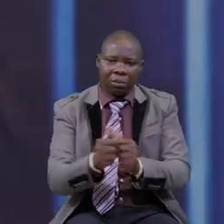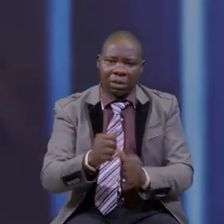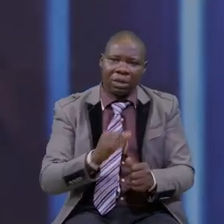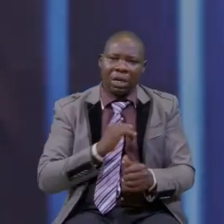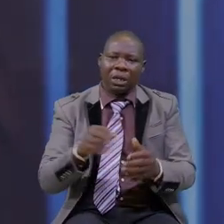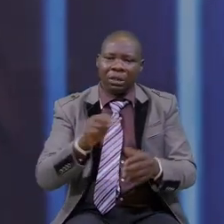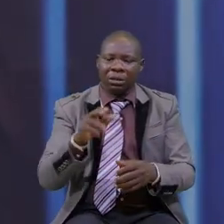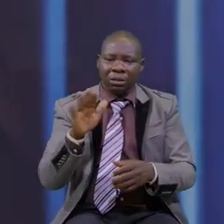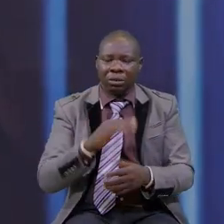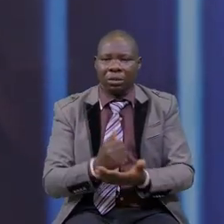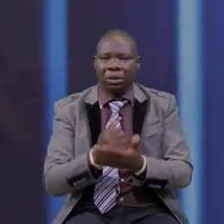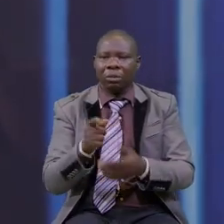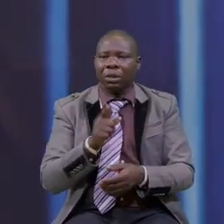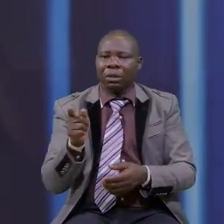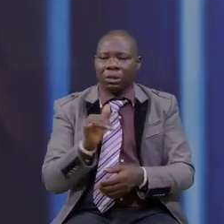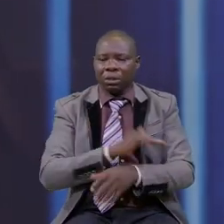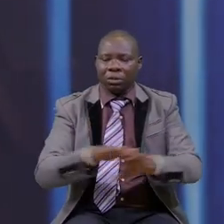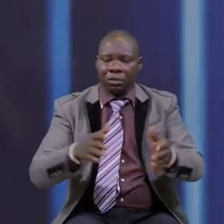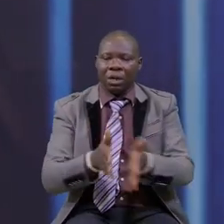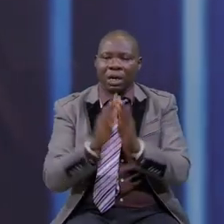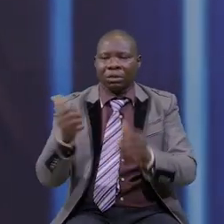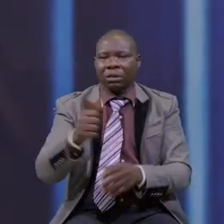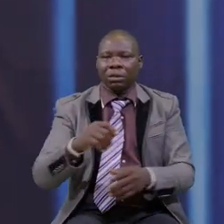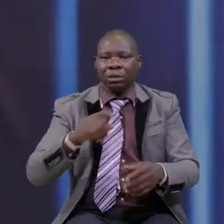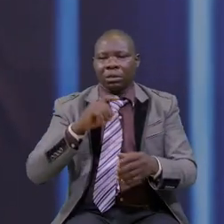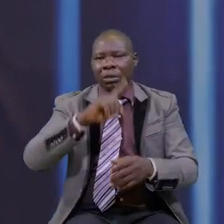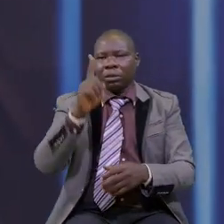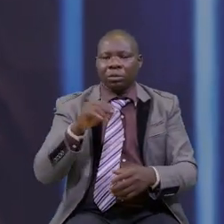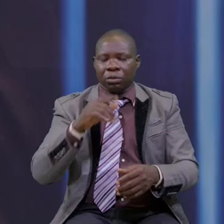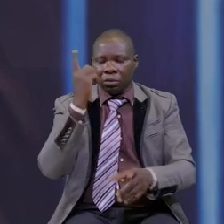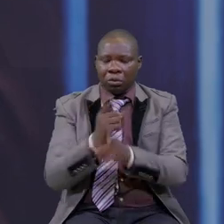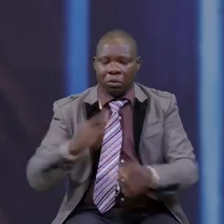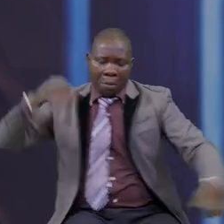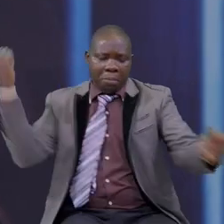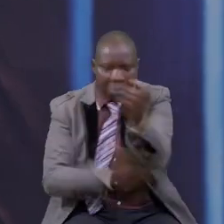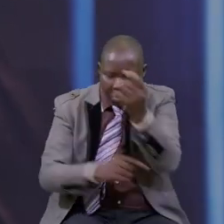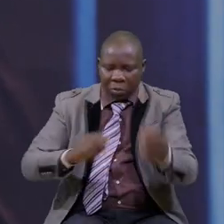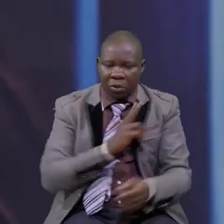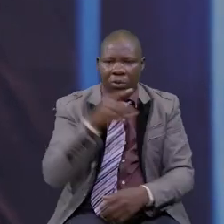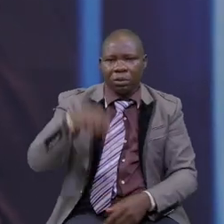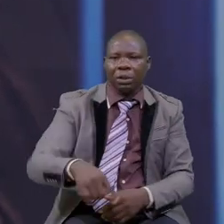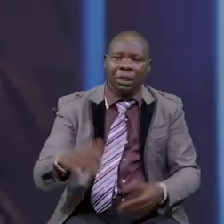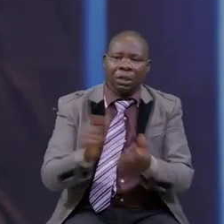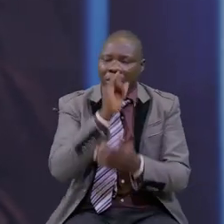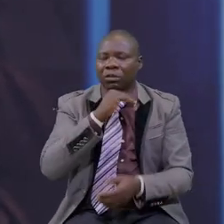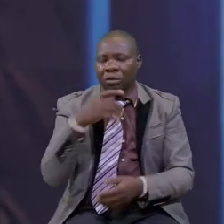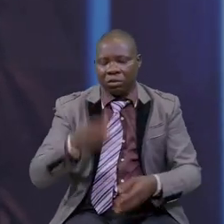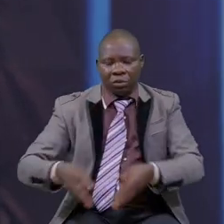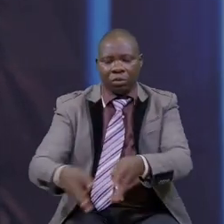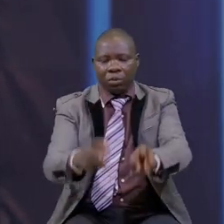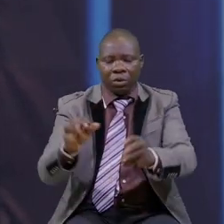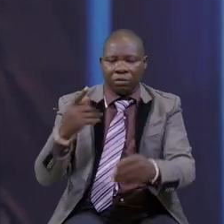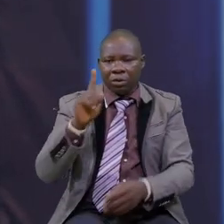attention. Est-ce que tu peux faire ça? Tu ne nous poses aucune question et tu nous bats seulement. Ça, ce n'est pas de cette